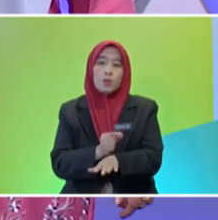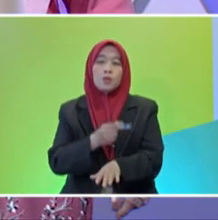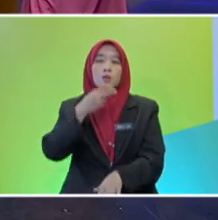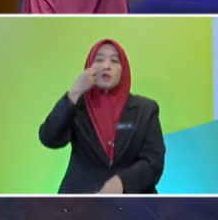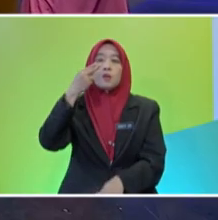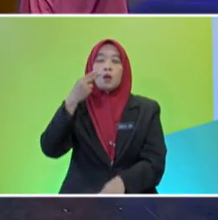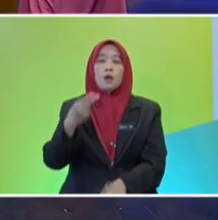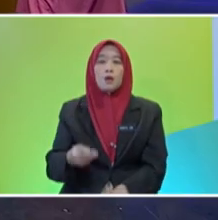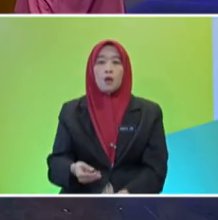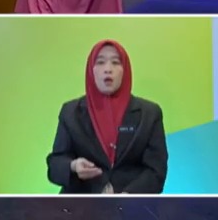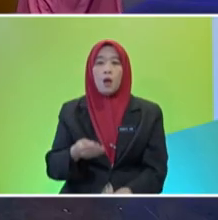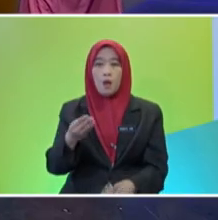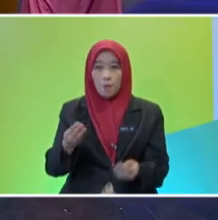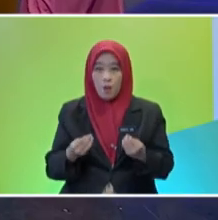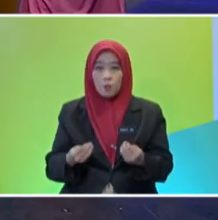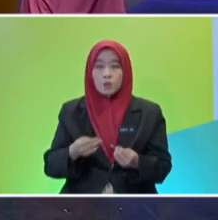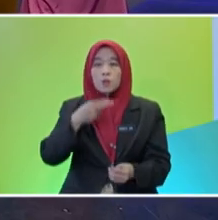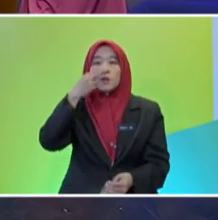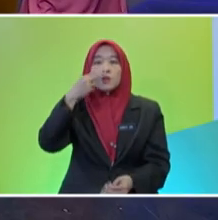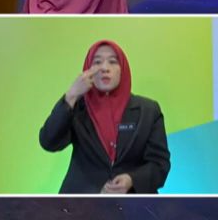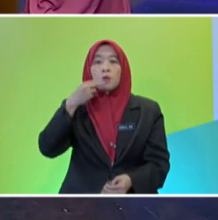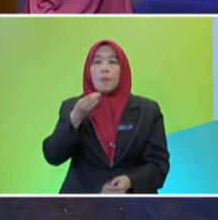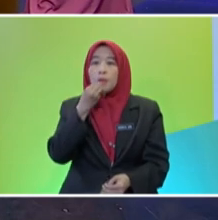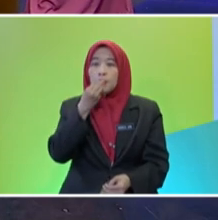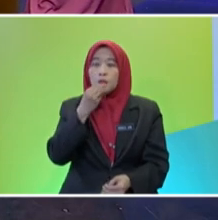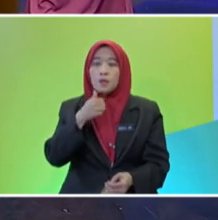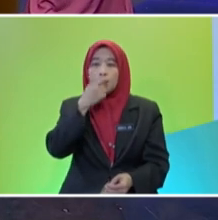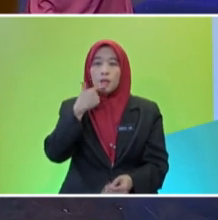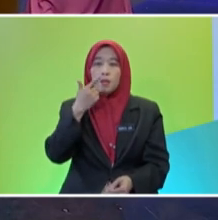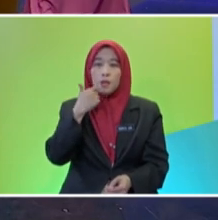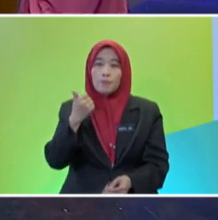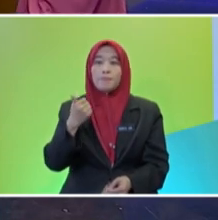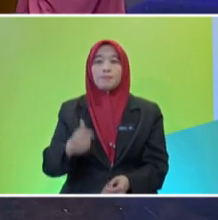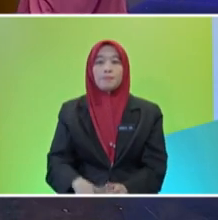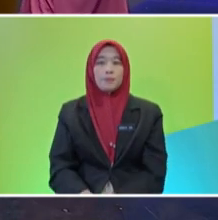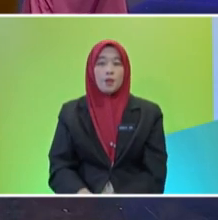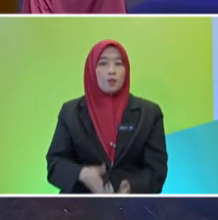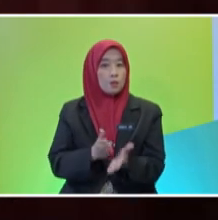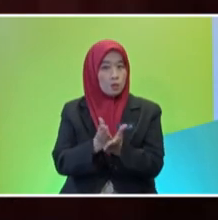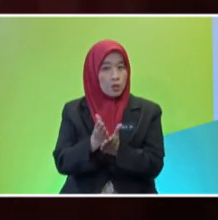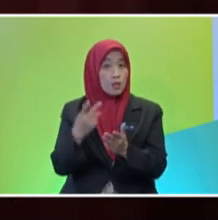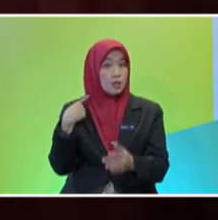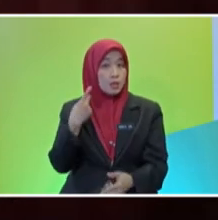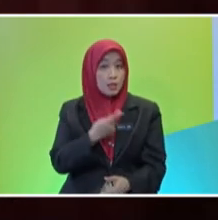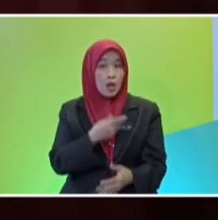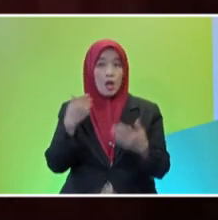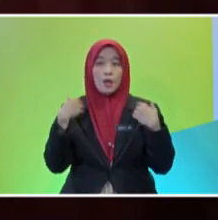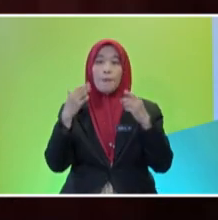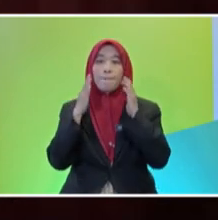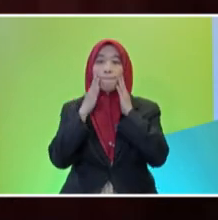makanan yang sedap-sedap pun, hidunglah kan, Cikgu. Kita hidup. Okey, kita teruskan. Kita ada